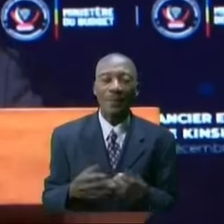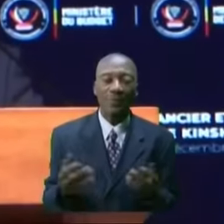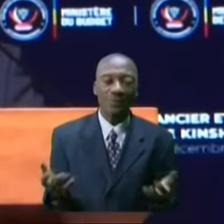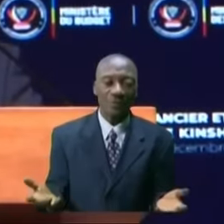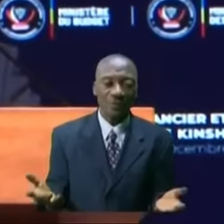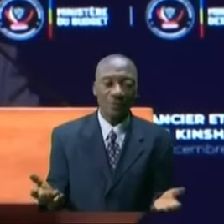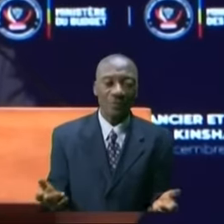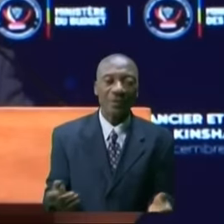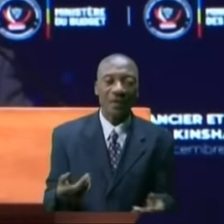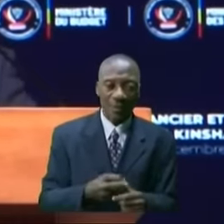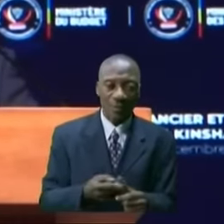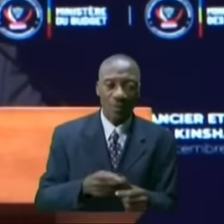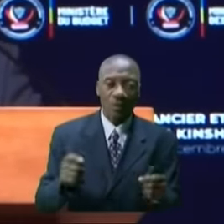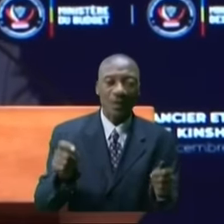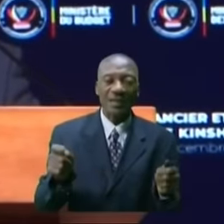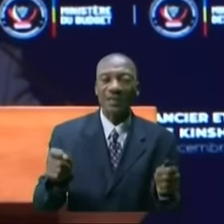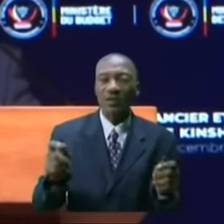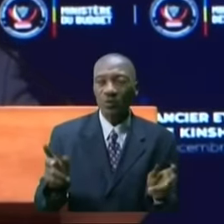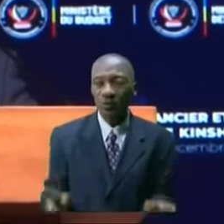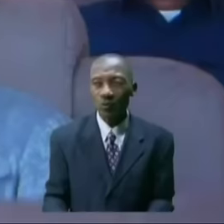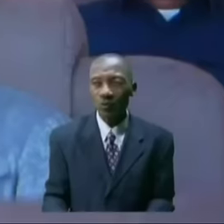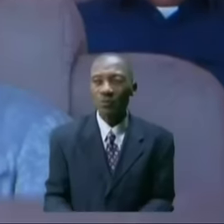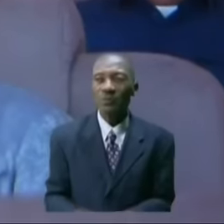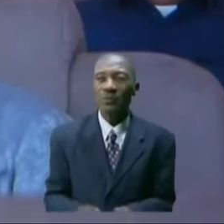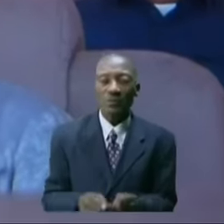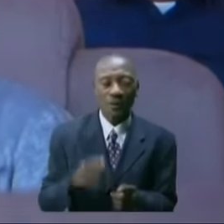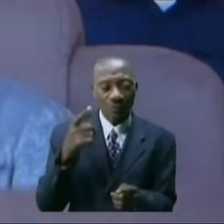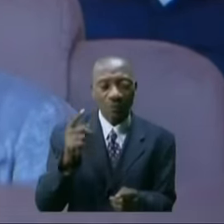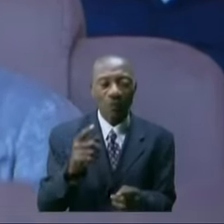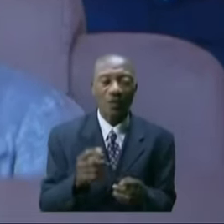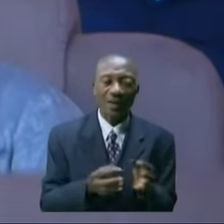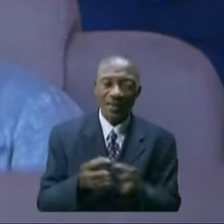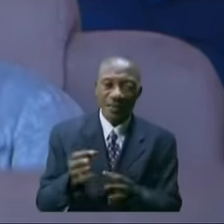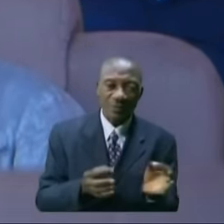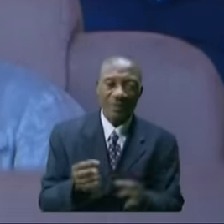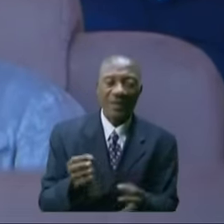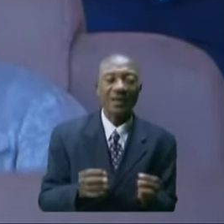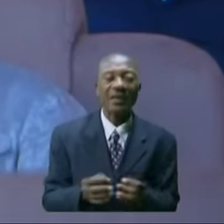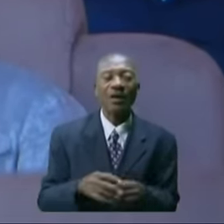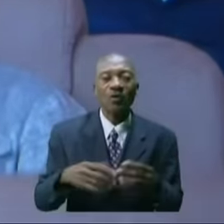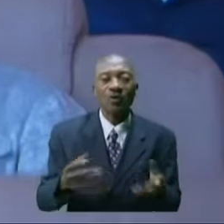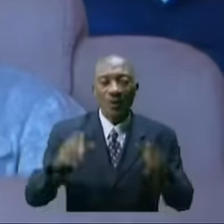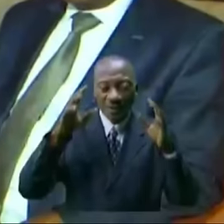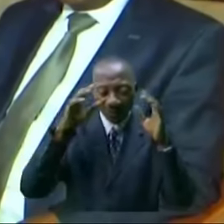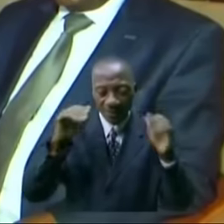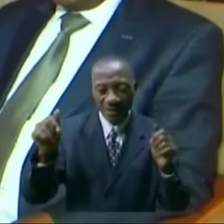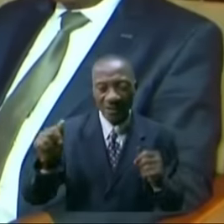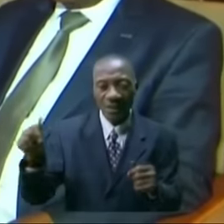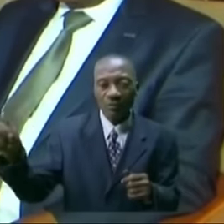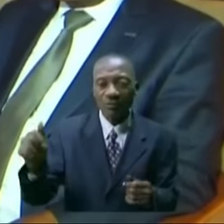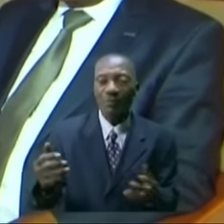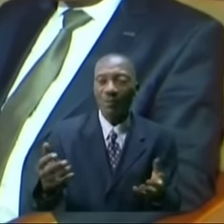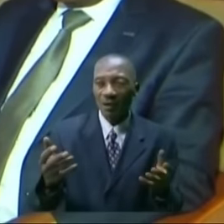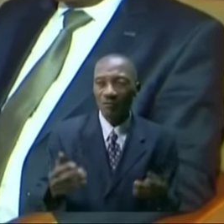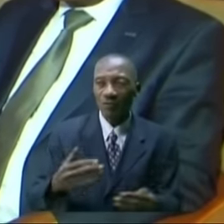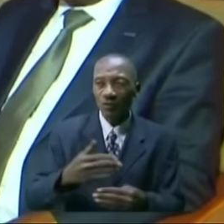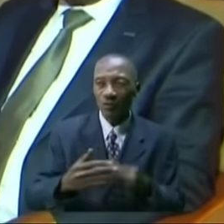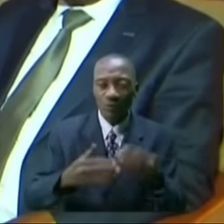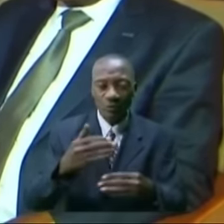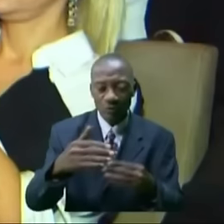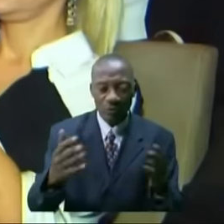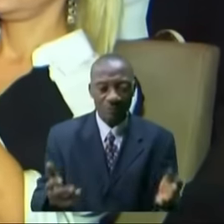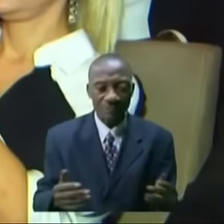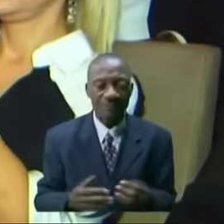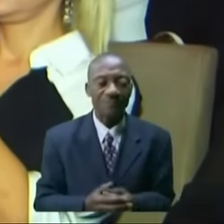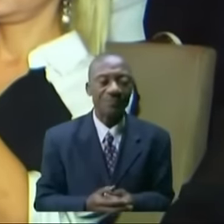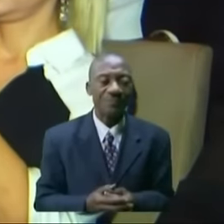discours salué le développement rapide de la RDC sous l'impulsion du président Tshisekedi. Une vocation de grandeur soutenue